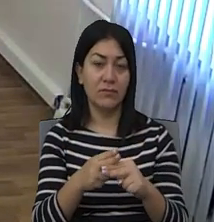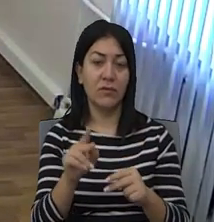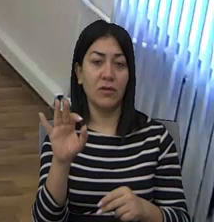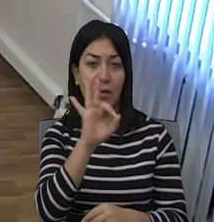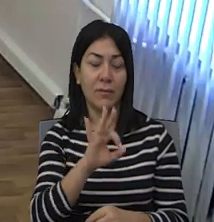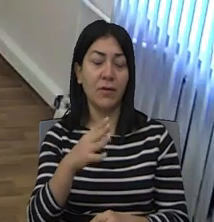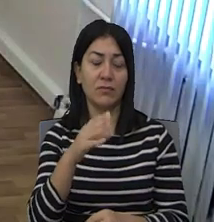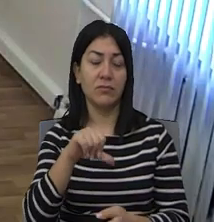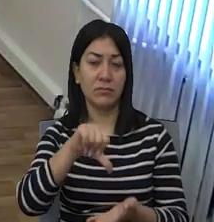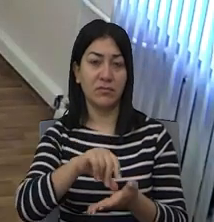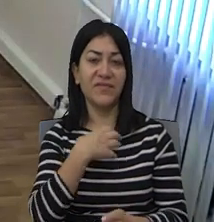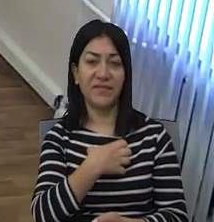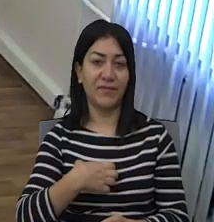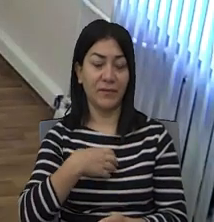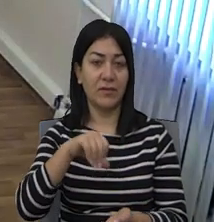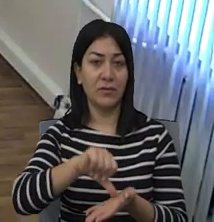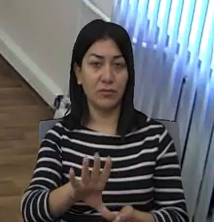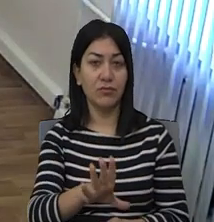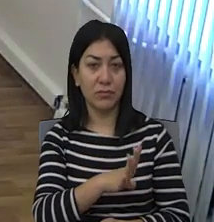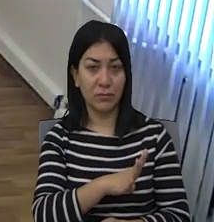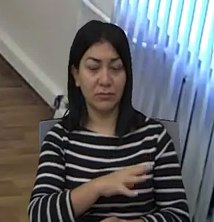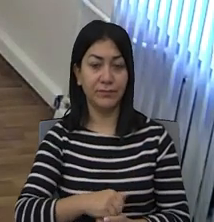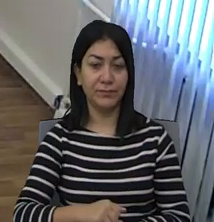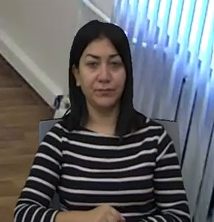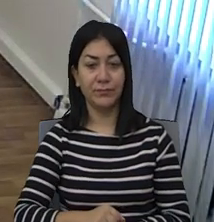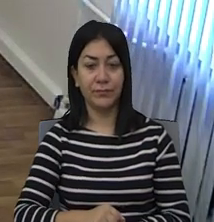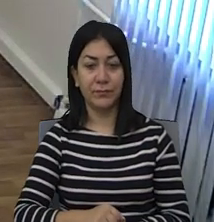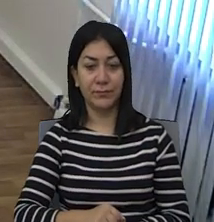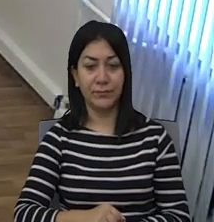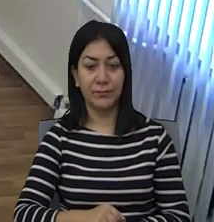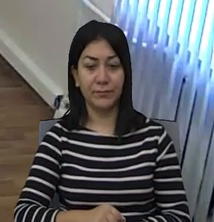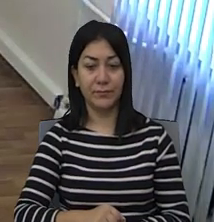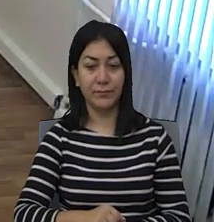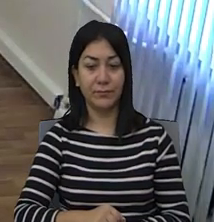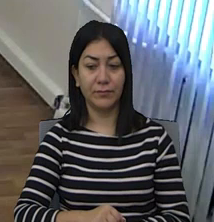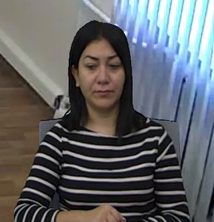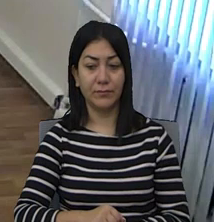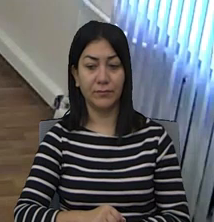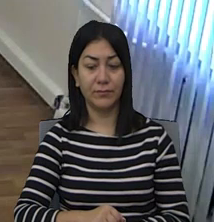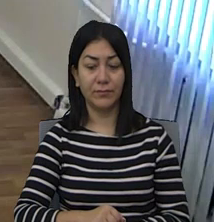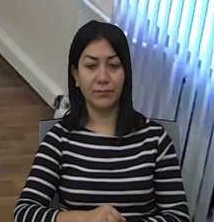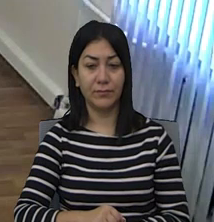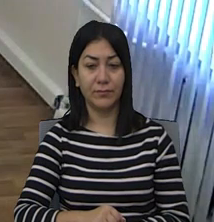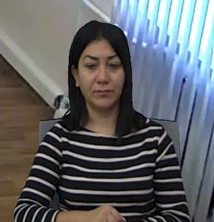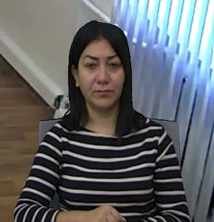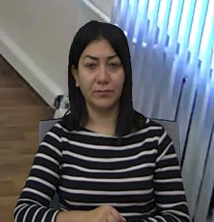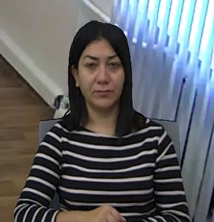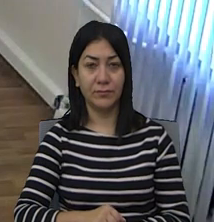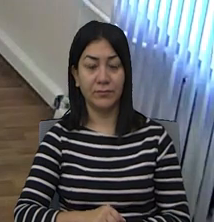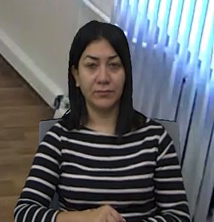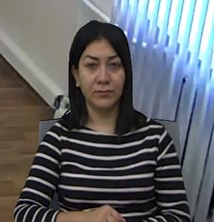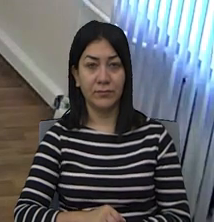միջազգային կարողությունների ավելացման գործում. And an effective democracy relies on its citizens having the necessary knowledge